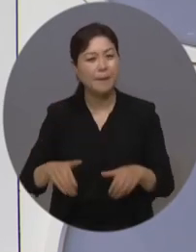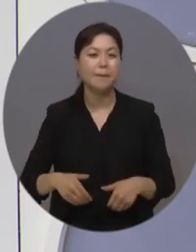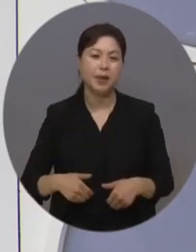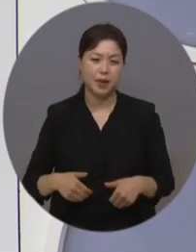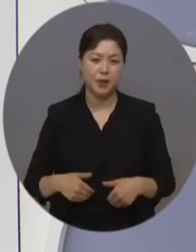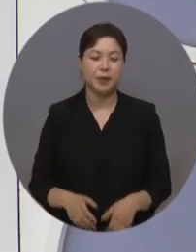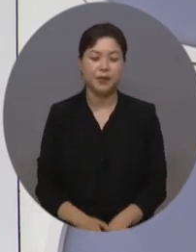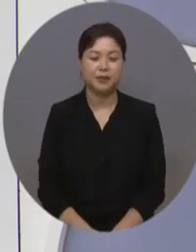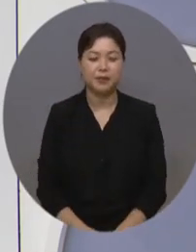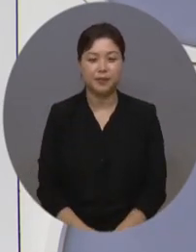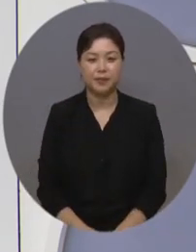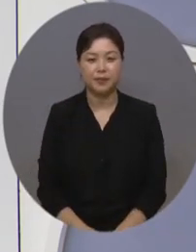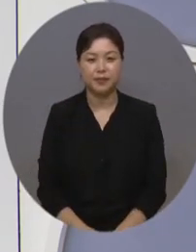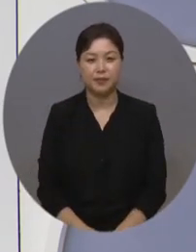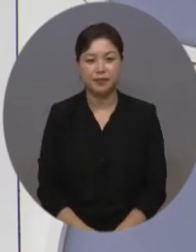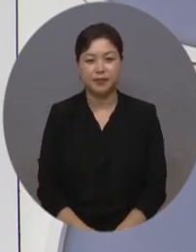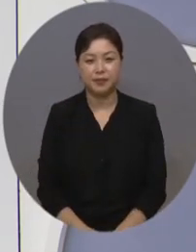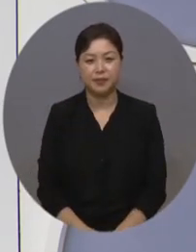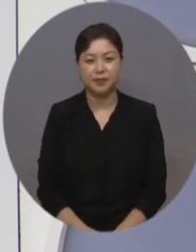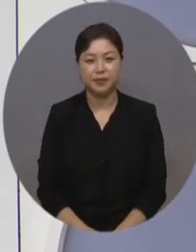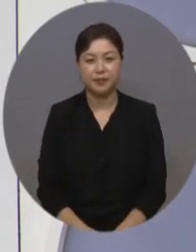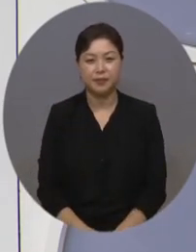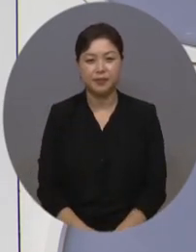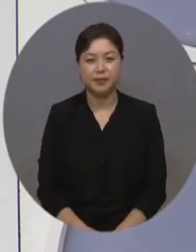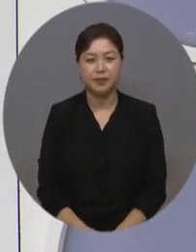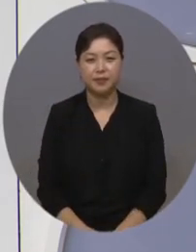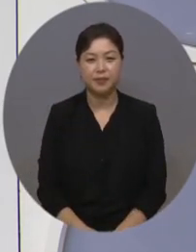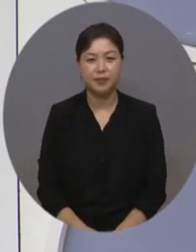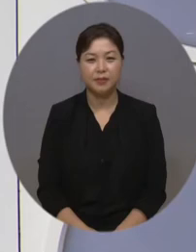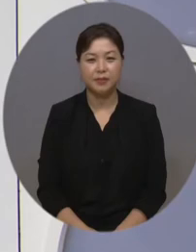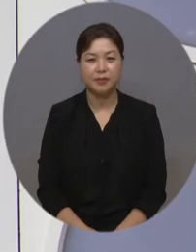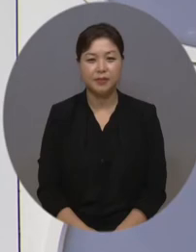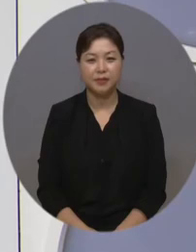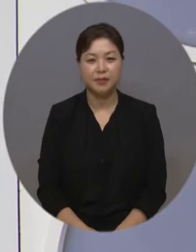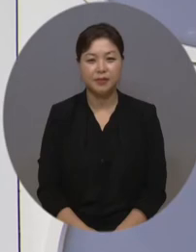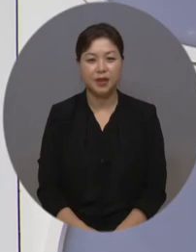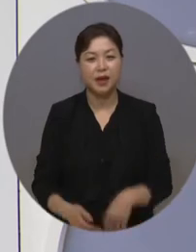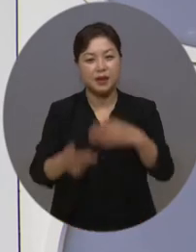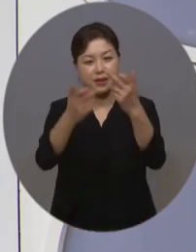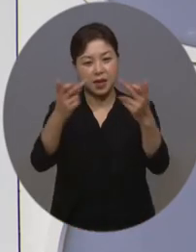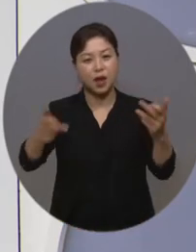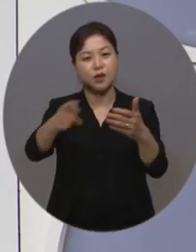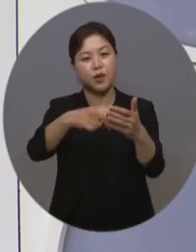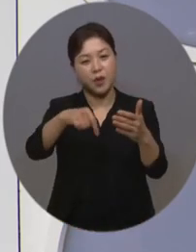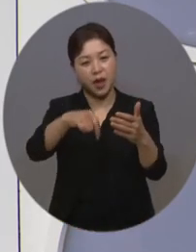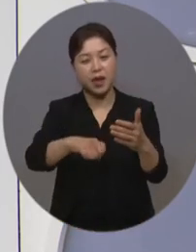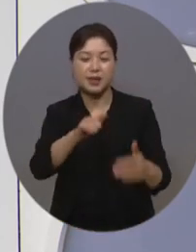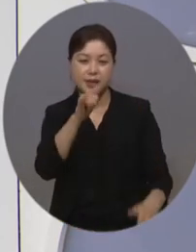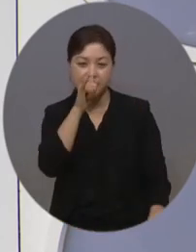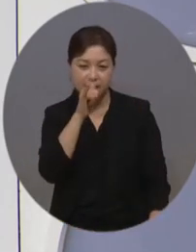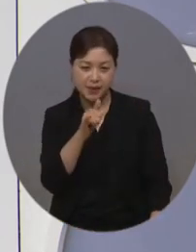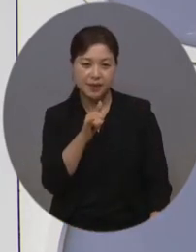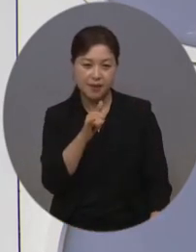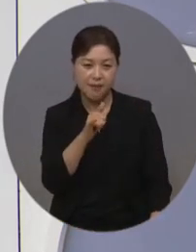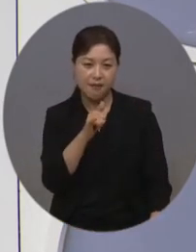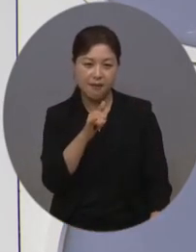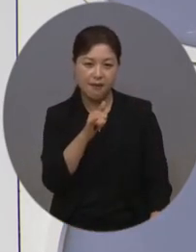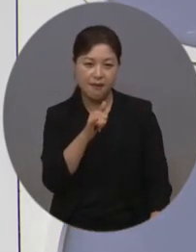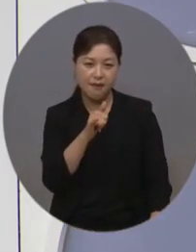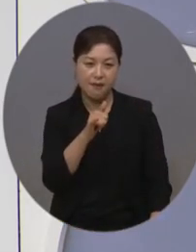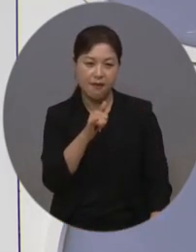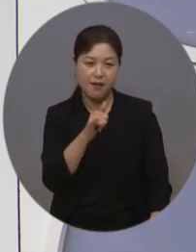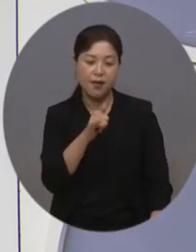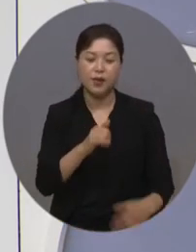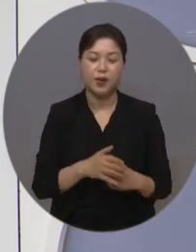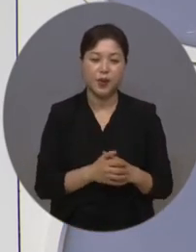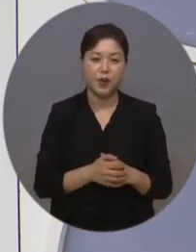이제 제일 이제 중요한 그런 그 수순이고, 그 다음에 참 자연 속에 있는 것, 그 다음에는 정말